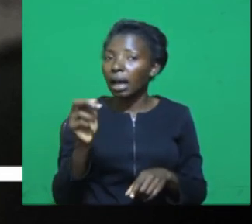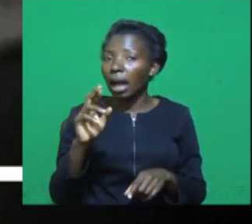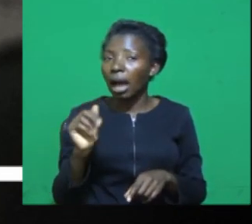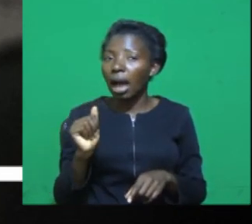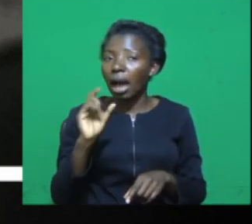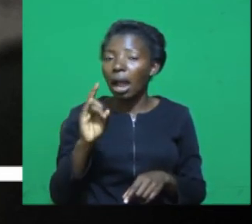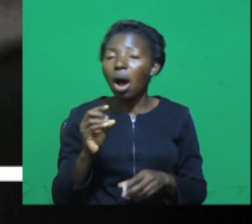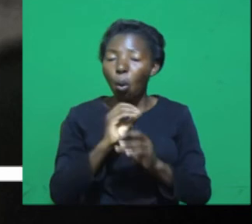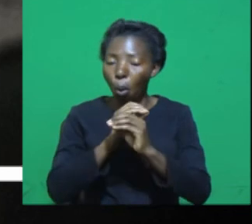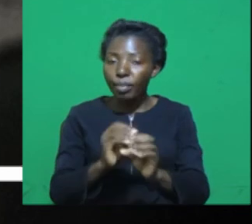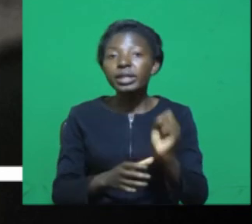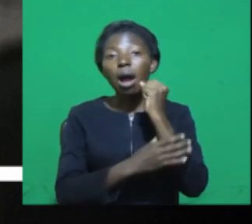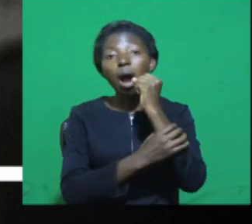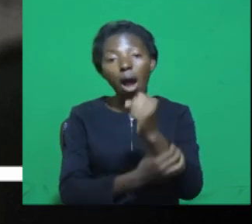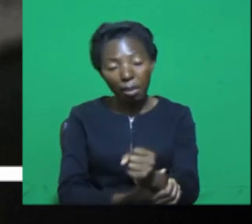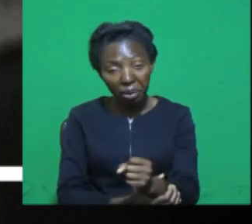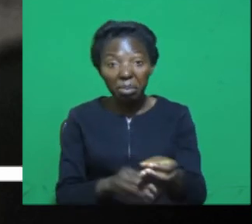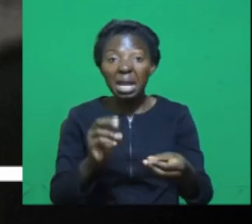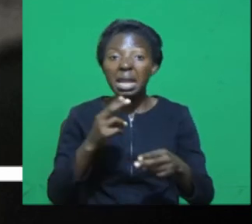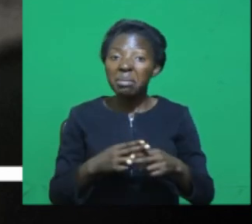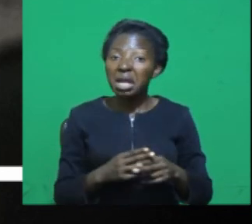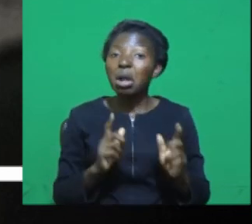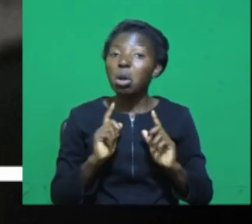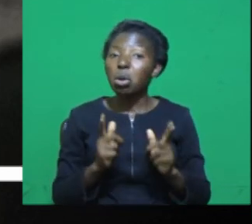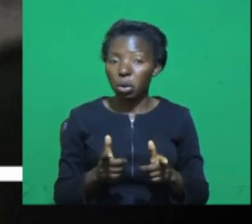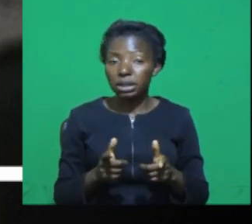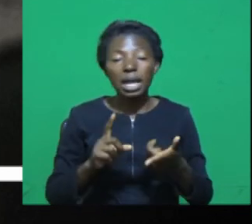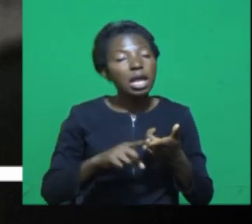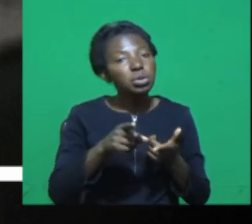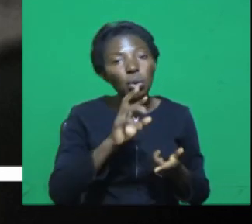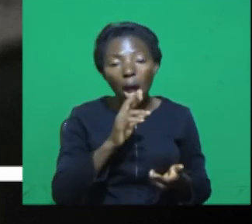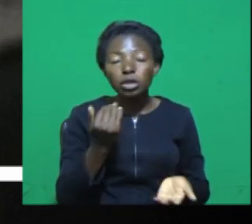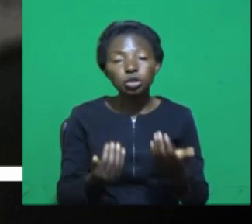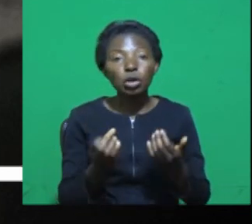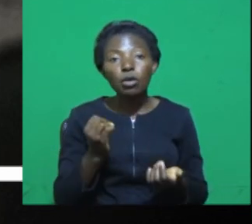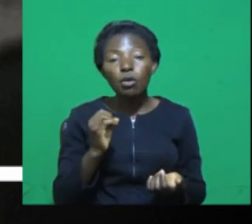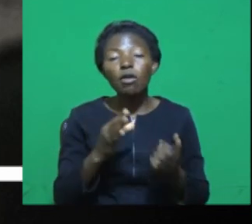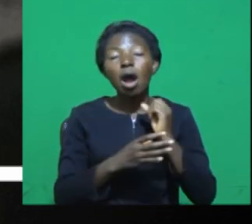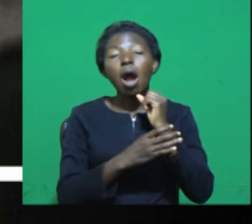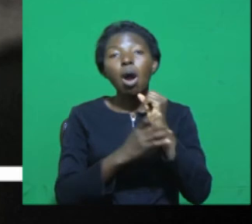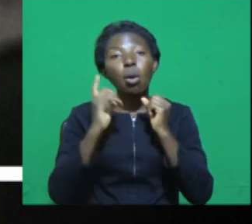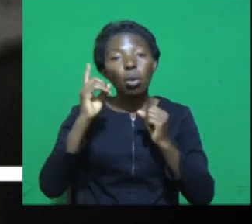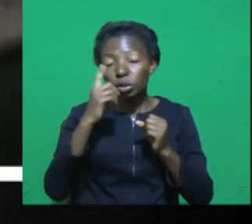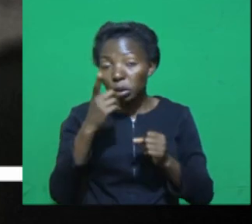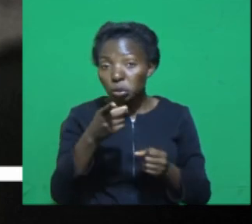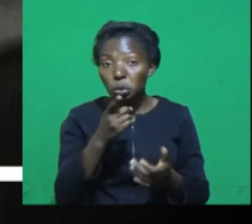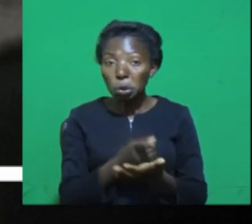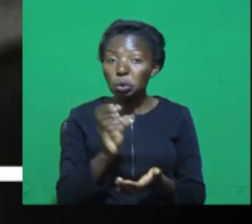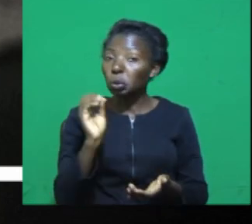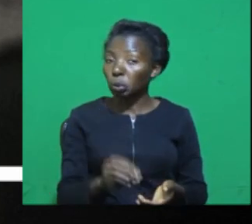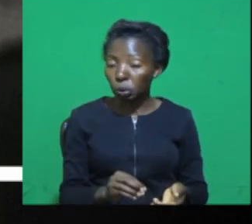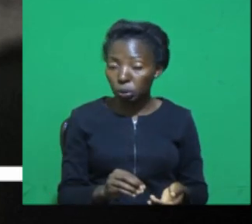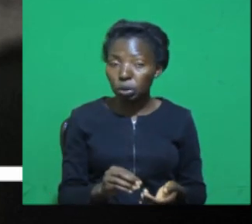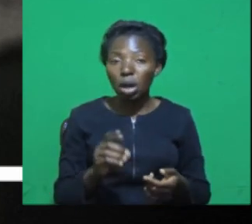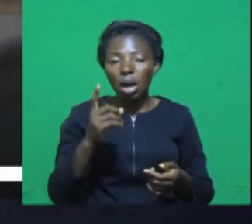Abrahamu achimuidza Ishe. Mava vana vake zvino kana muchiita zvakanaka musingatyiswi nechinhu